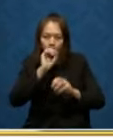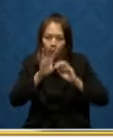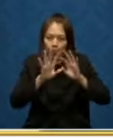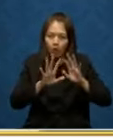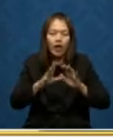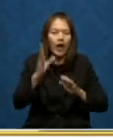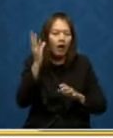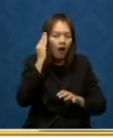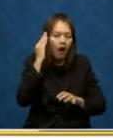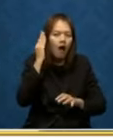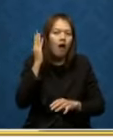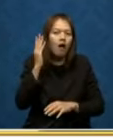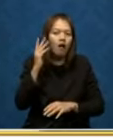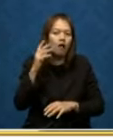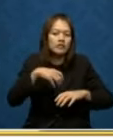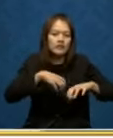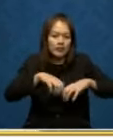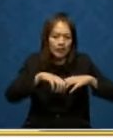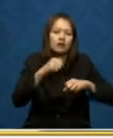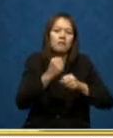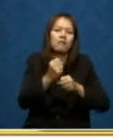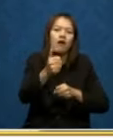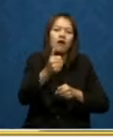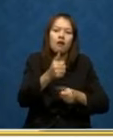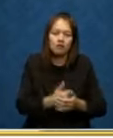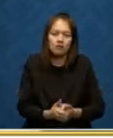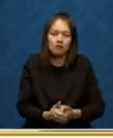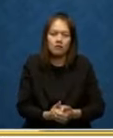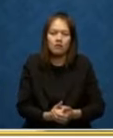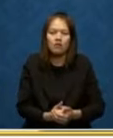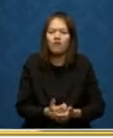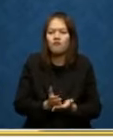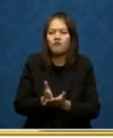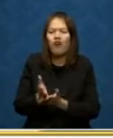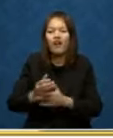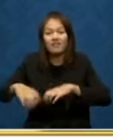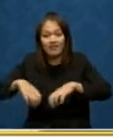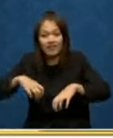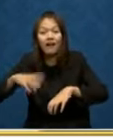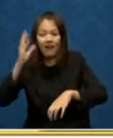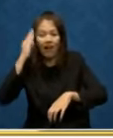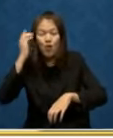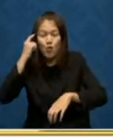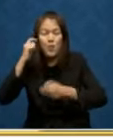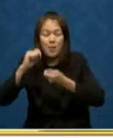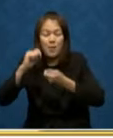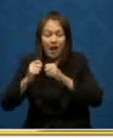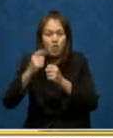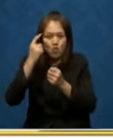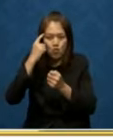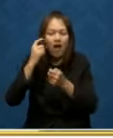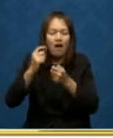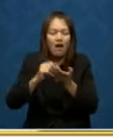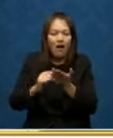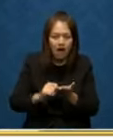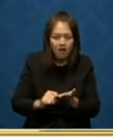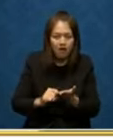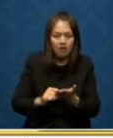แล้วให้ได้ยินไปจนถึงฝ่ายบริหารแต่ในขณะเดียวกันฝ่ายบริหารได้ยินเสร็จแล้วนะครับก็แก้ปัญหาอ่า